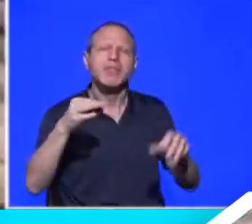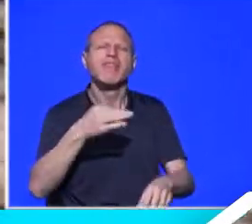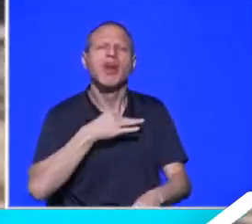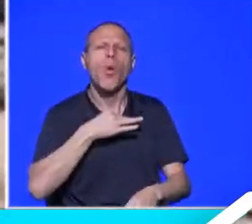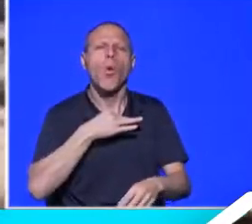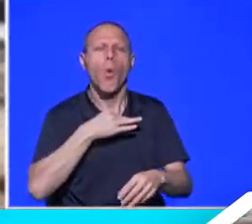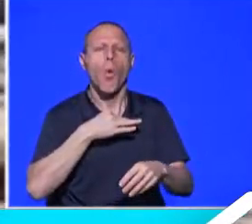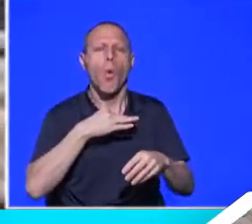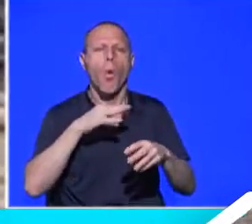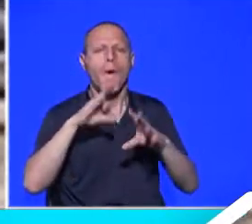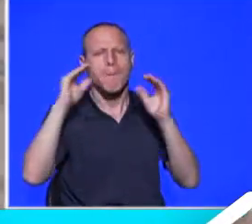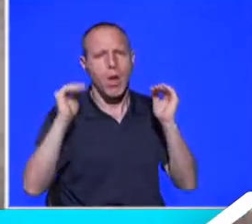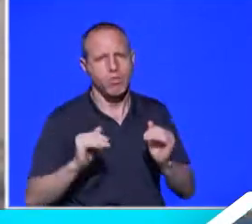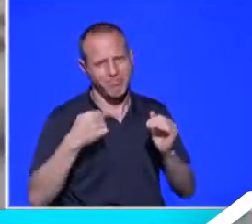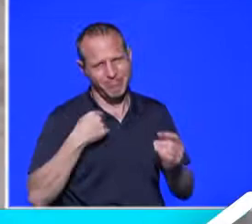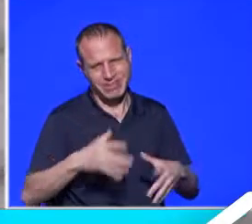אני לשמחתי לא נתקלתי